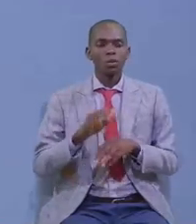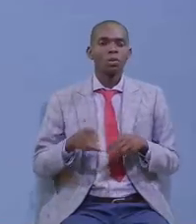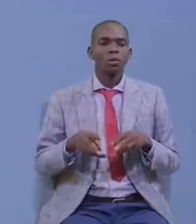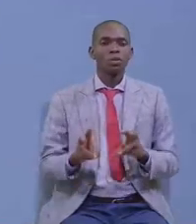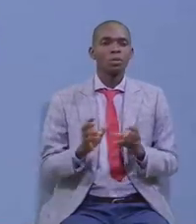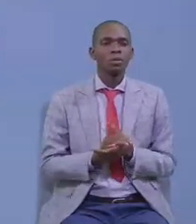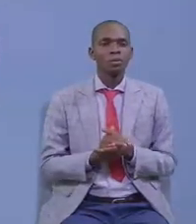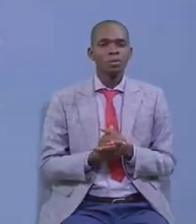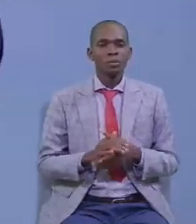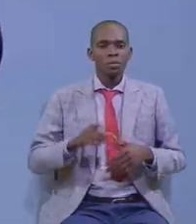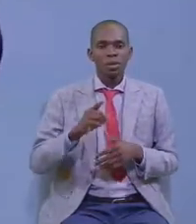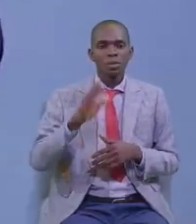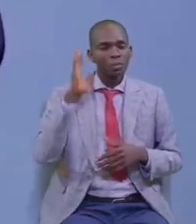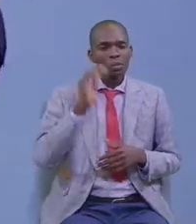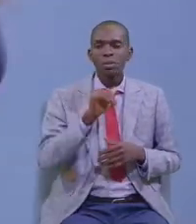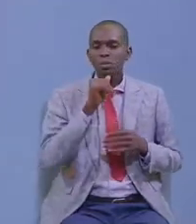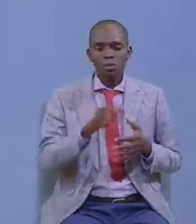Il ne laisse pas tomber.